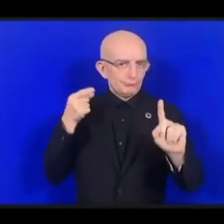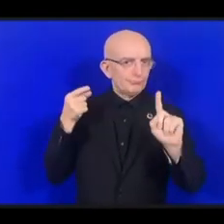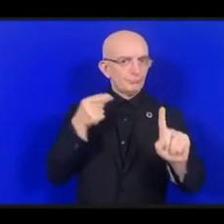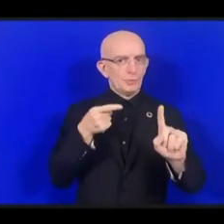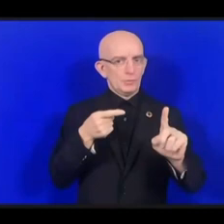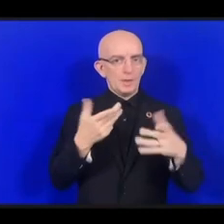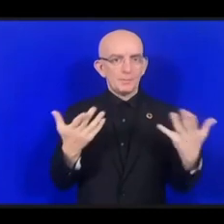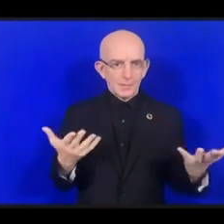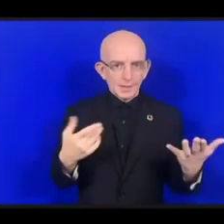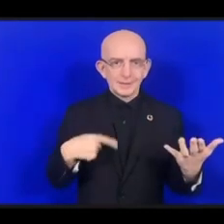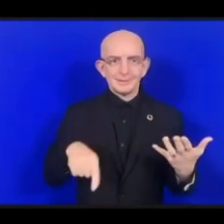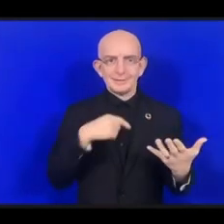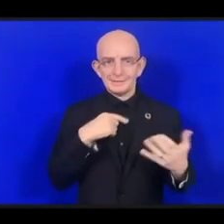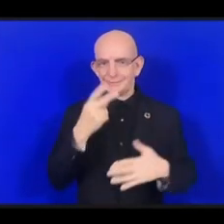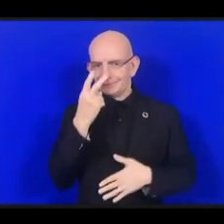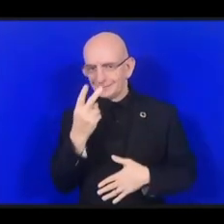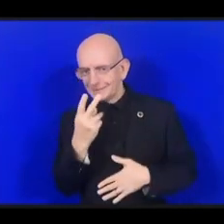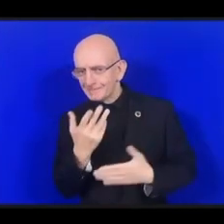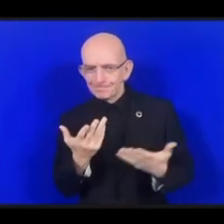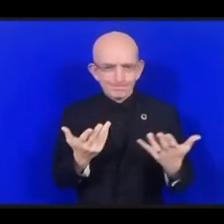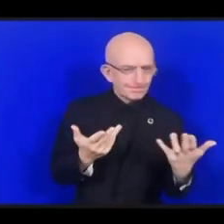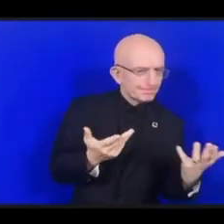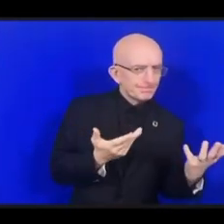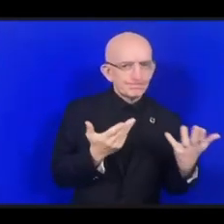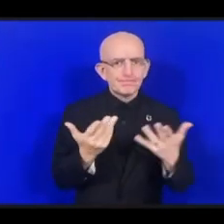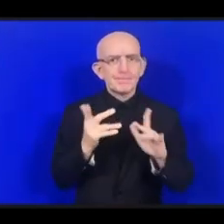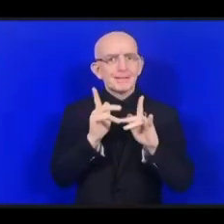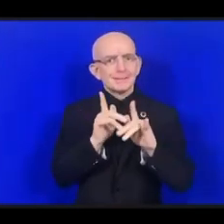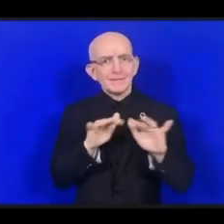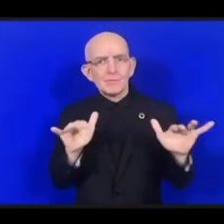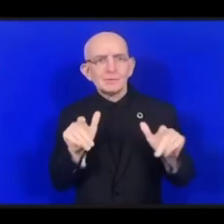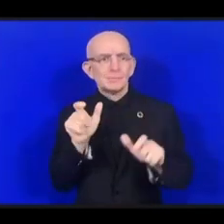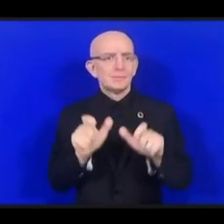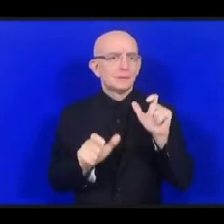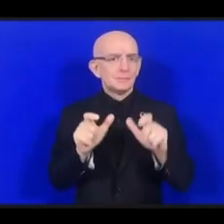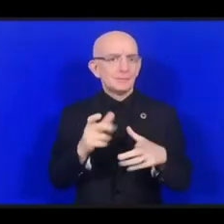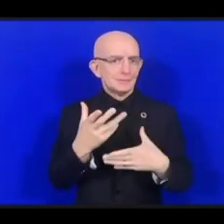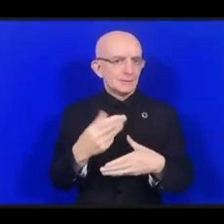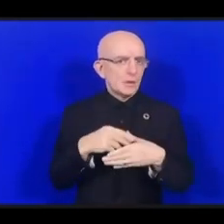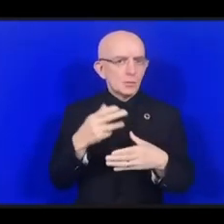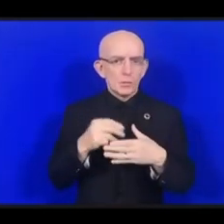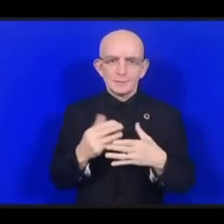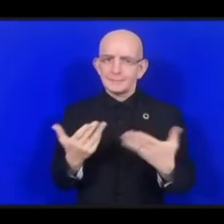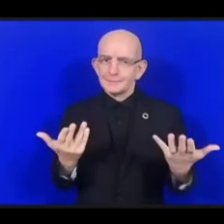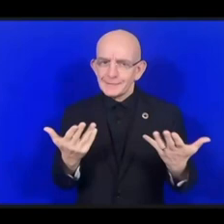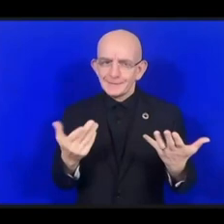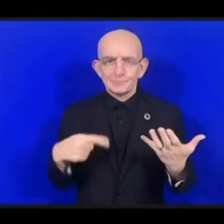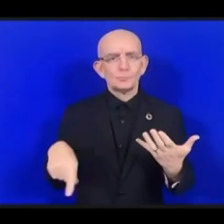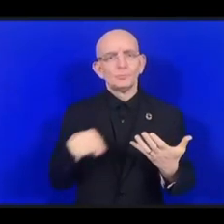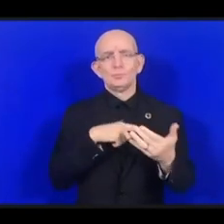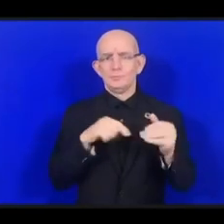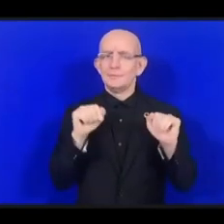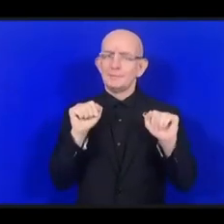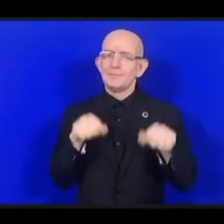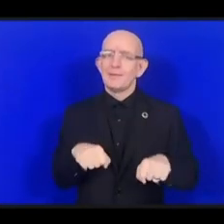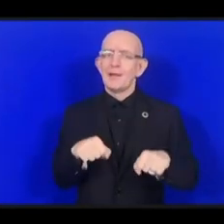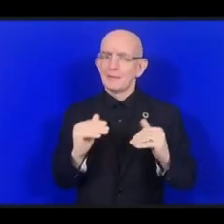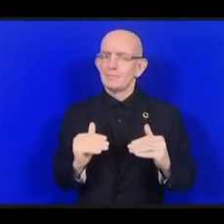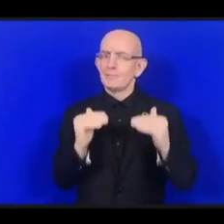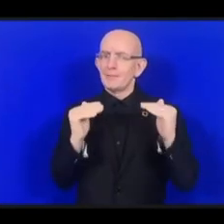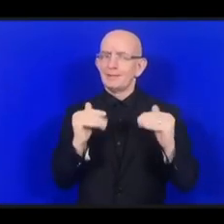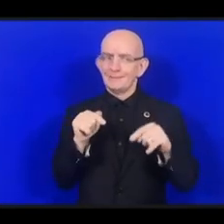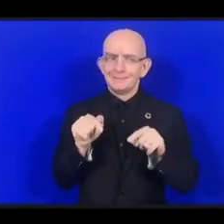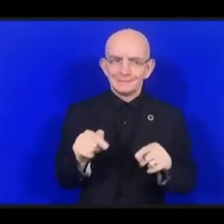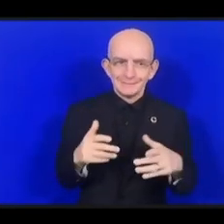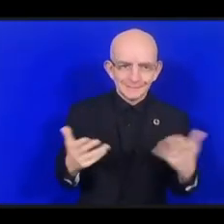c'est important et nous devons faire mieux nous pouvons faire mieux que ce soit dans le domaine de la gouvernance ou du FGI lui-même notre